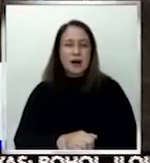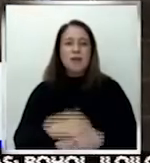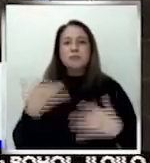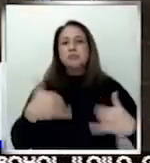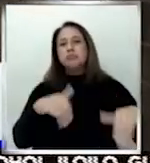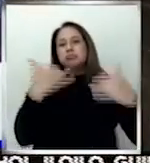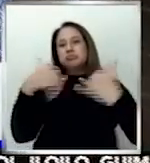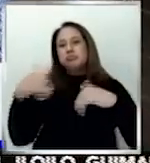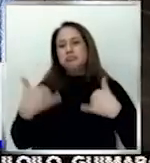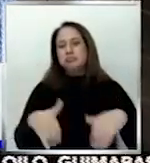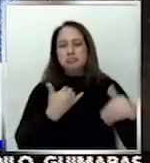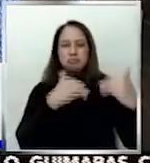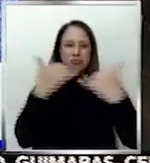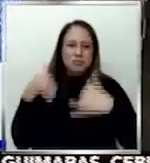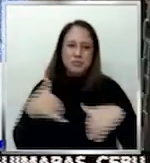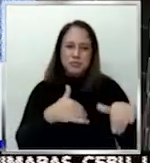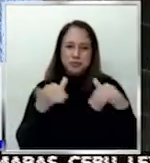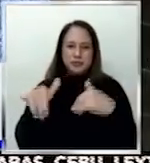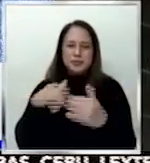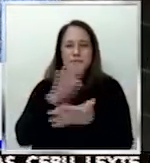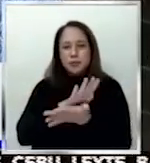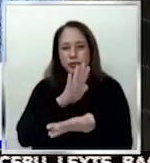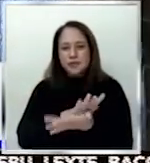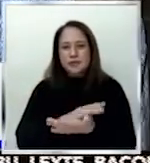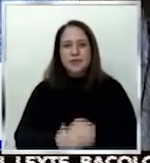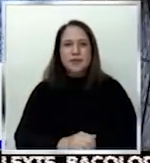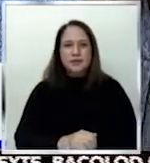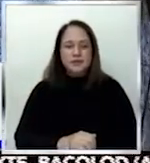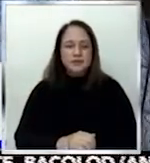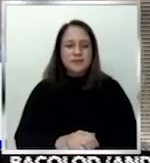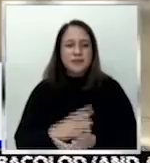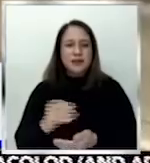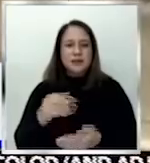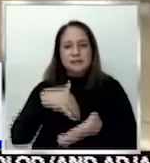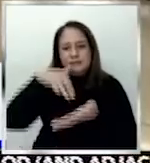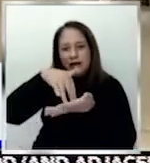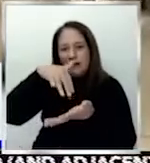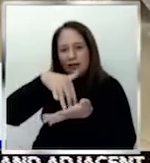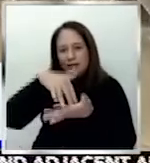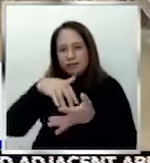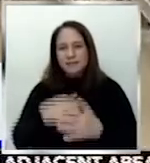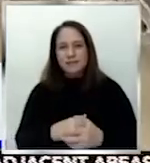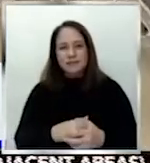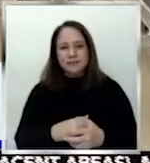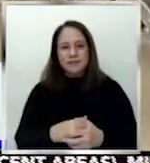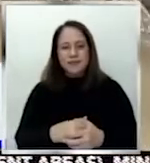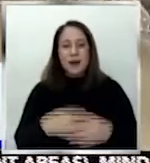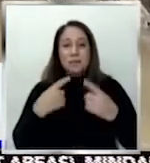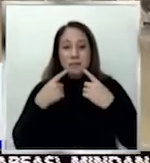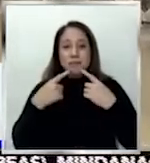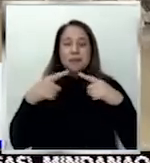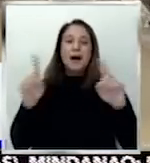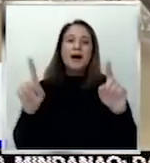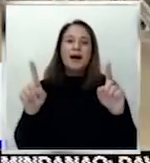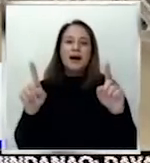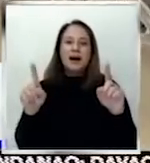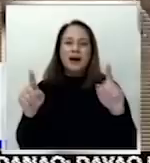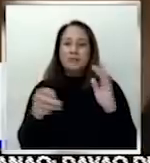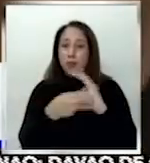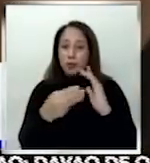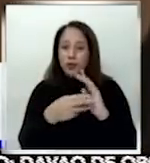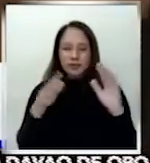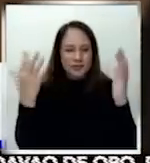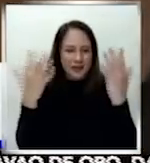Naglalaro po kami doon. Tsaka po nag-aaral. Sa wakas, wala ng module-module, sabi ni